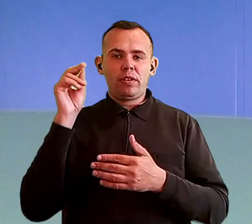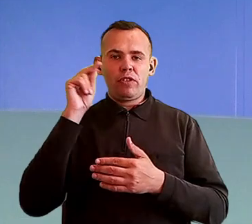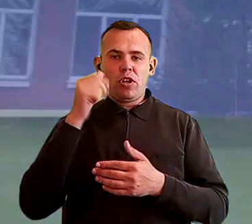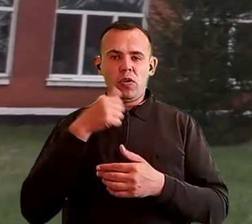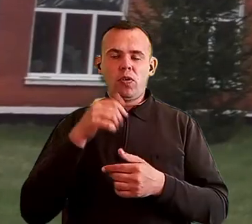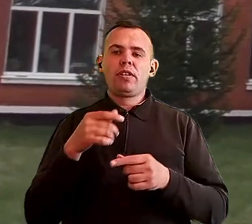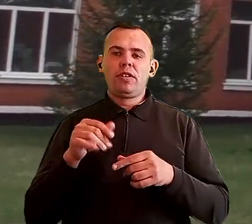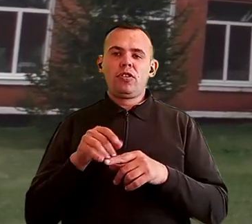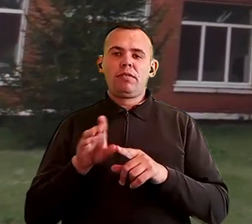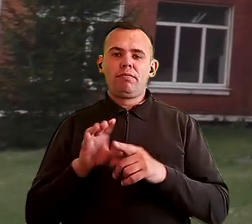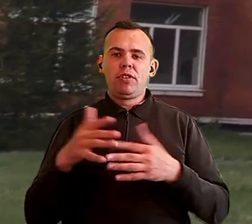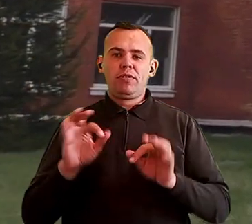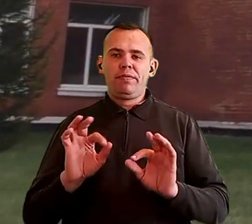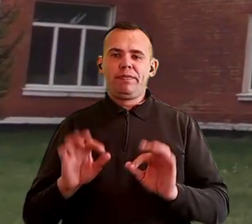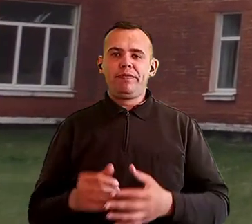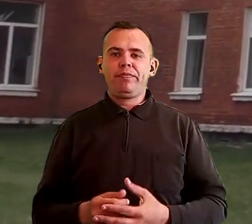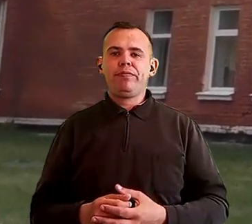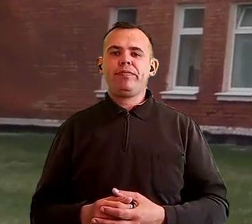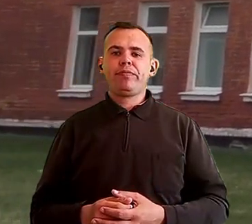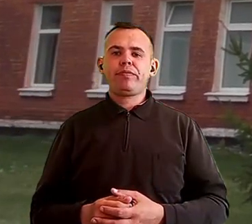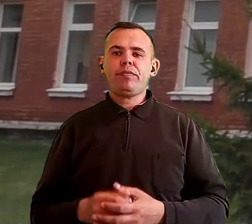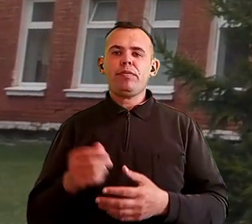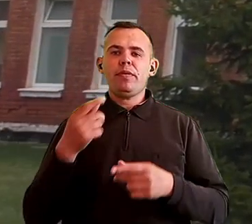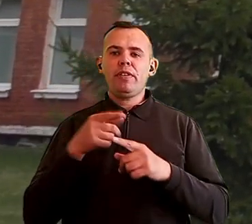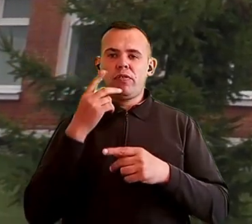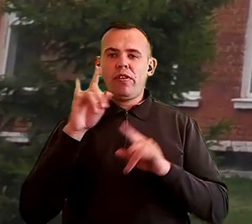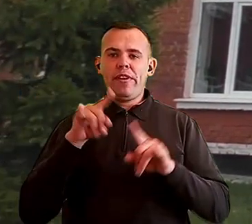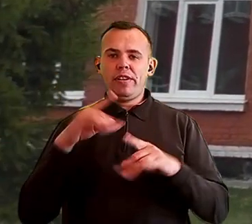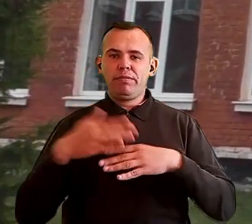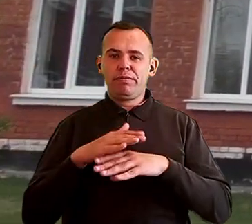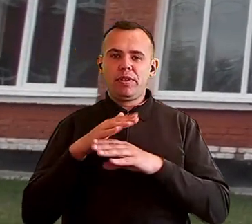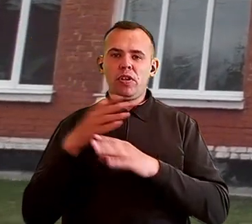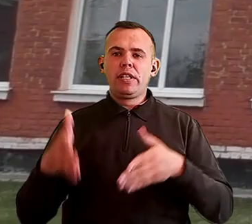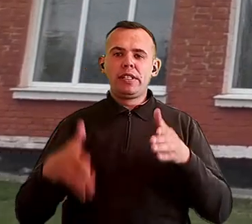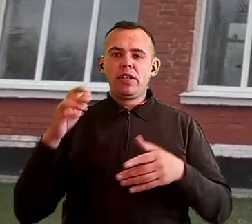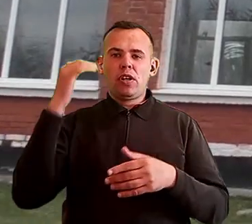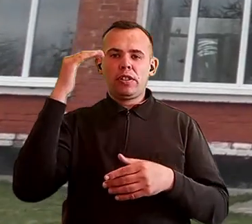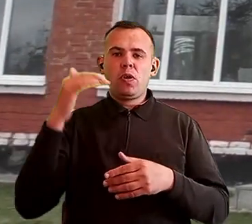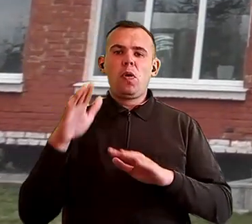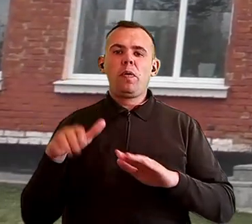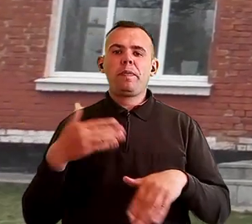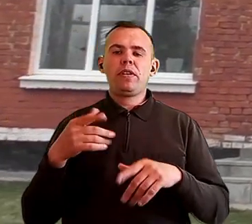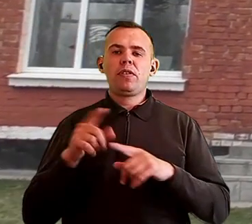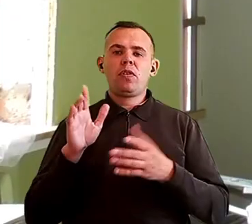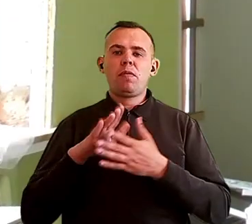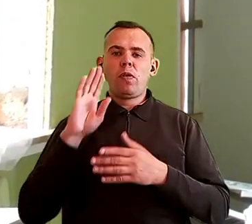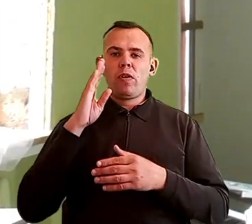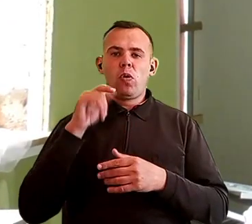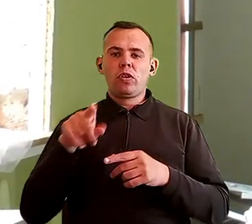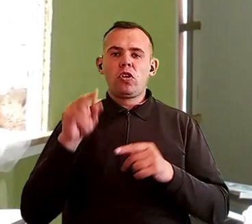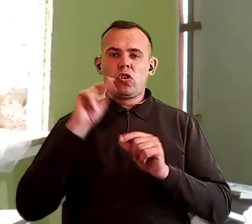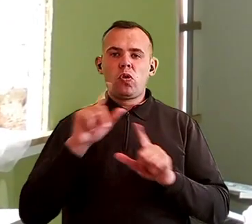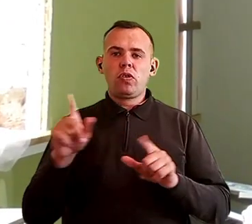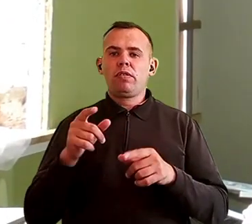розповість. Вибиті вікна, потрощені стіни та стеля. Після авіаційного нападу ворога у цій школі вистачає роботи,